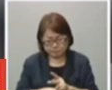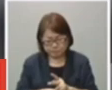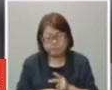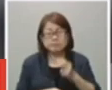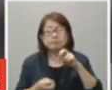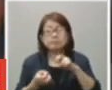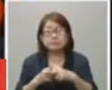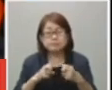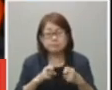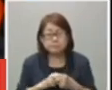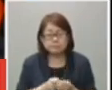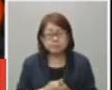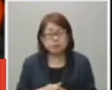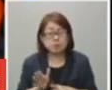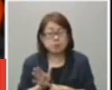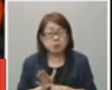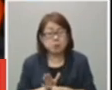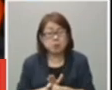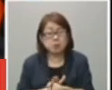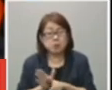ฤตไวรัสโคโรนาม